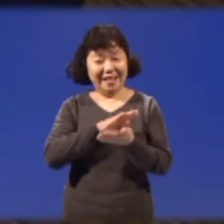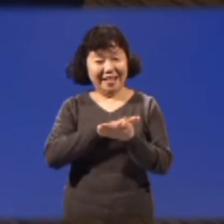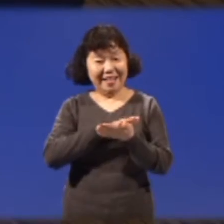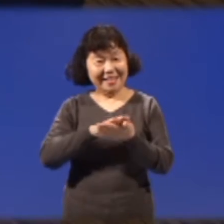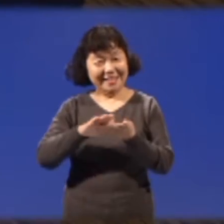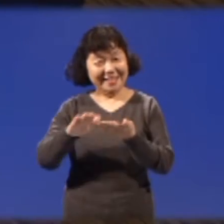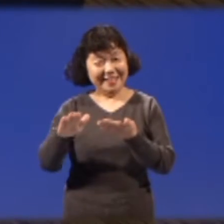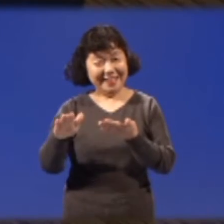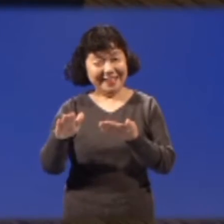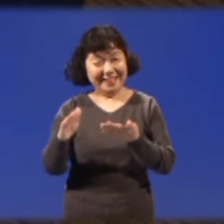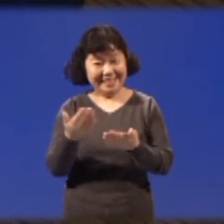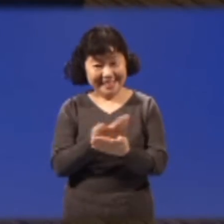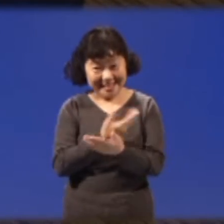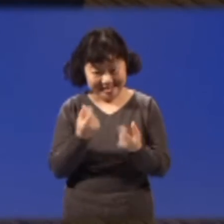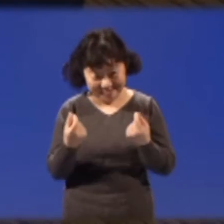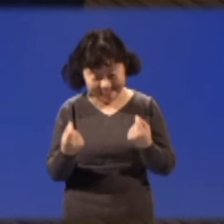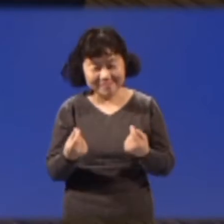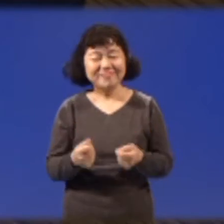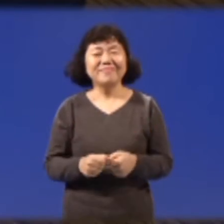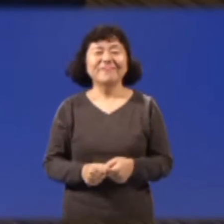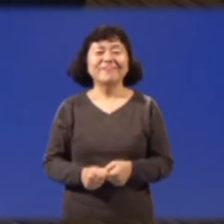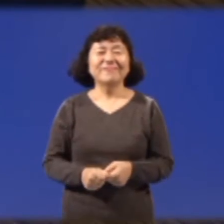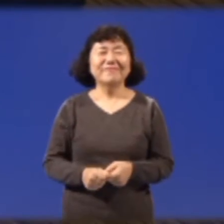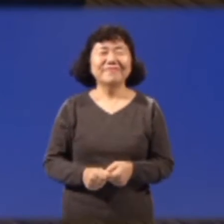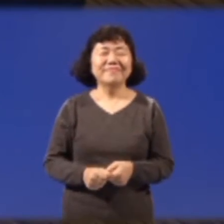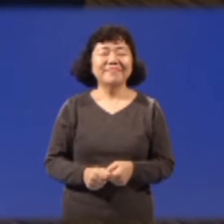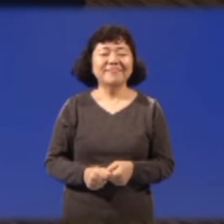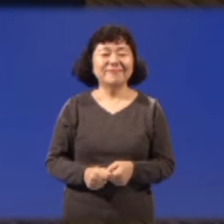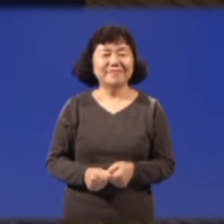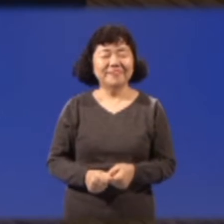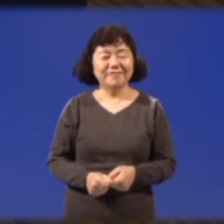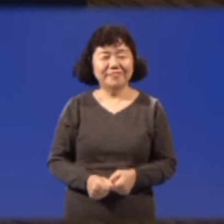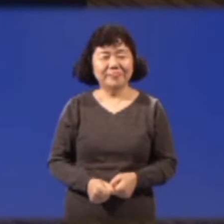わあ、綺麗になりましたね。